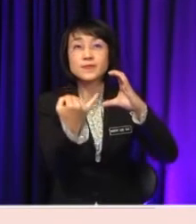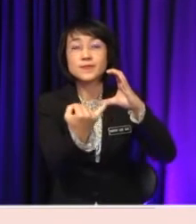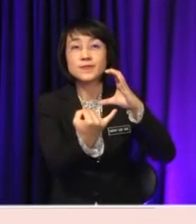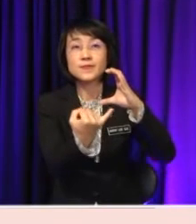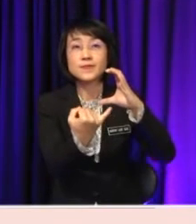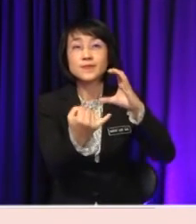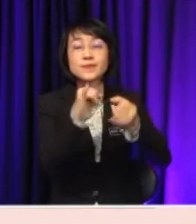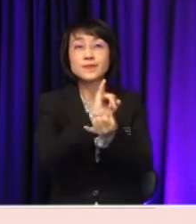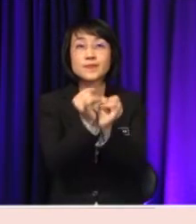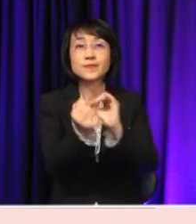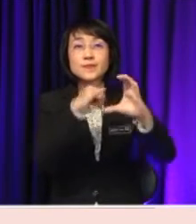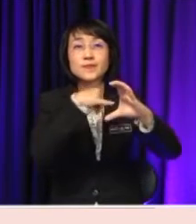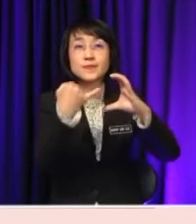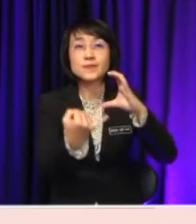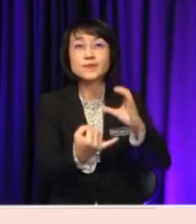ya